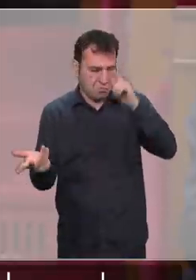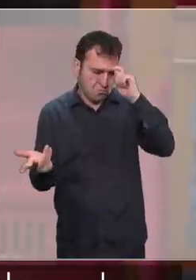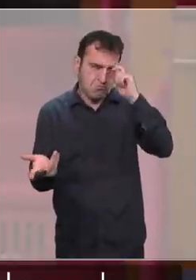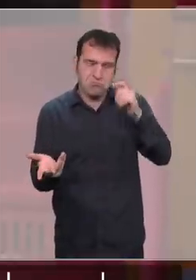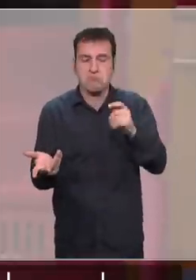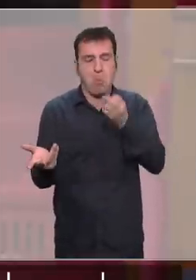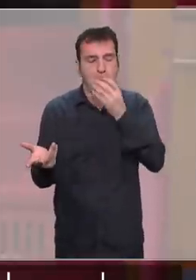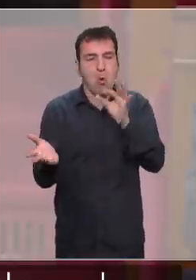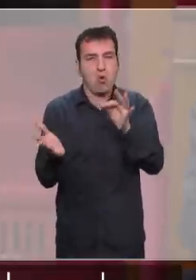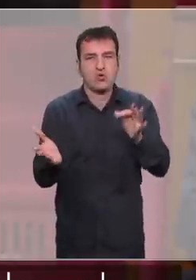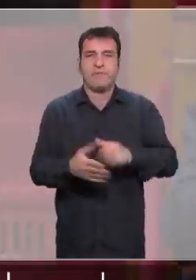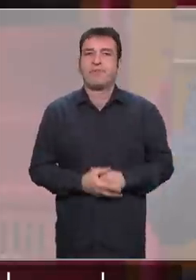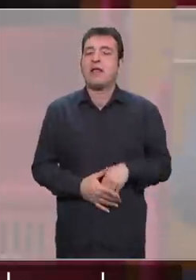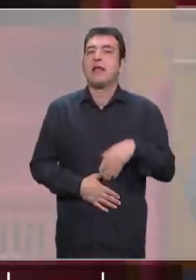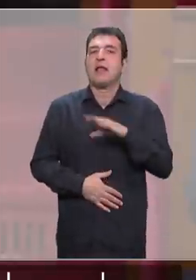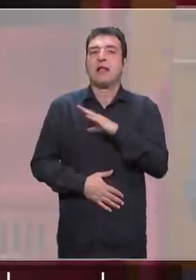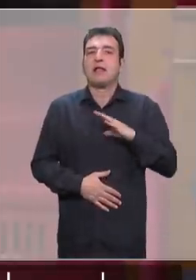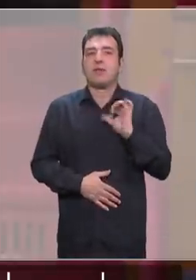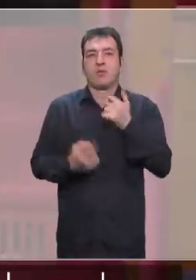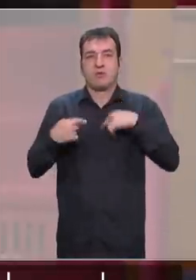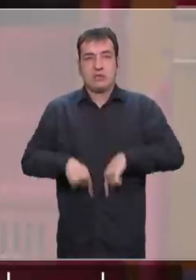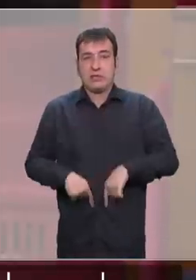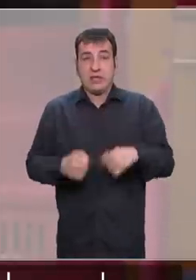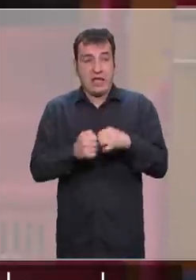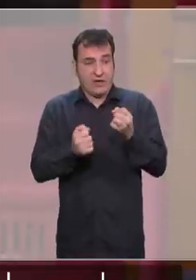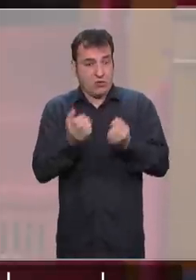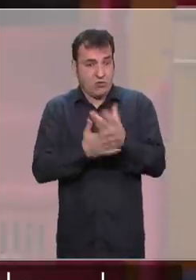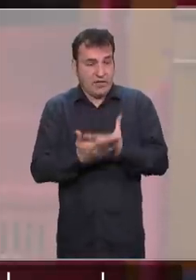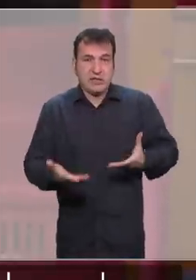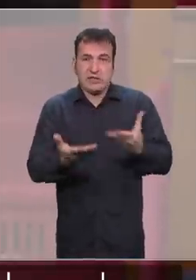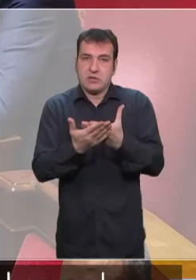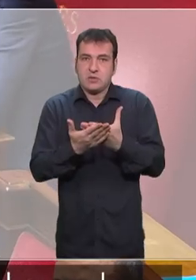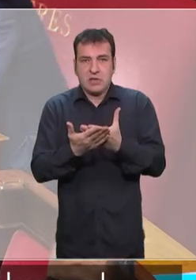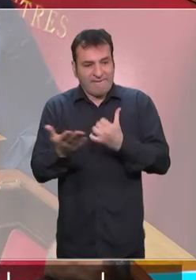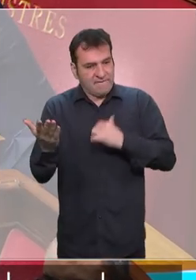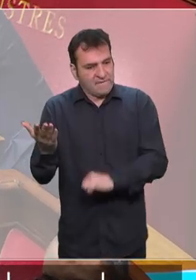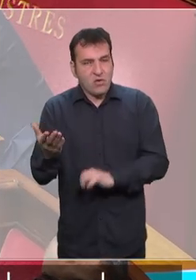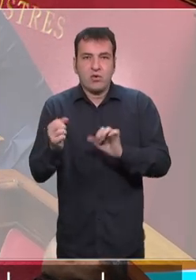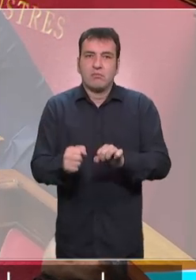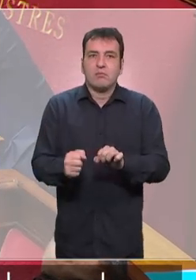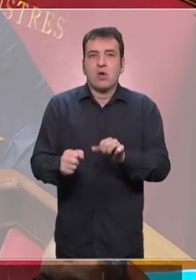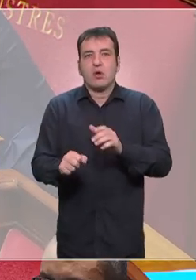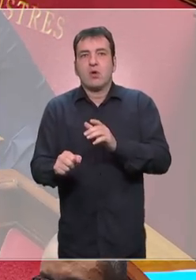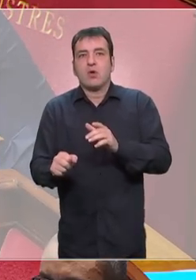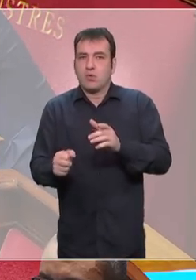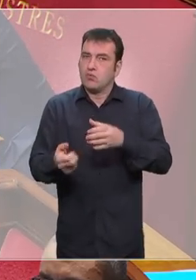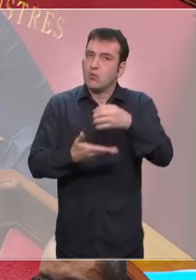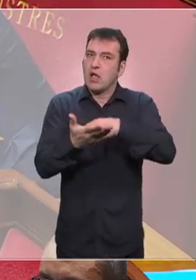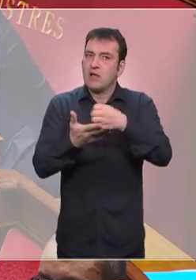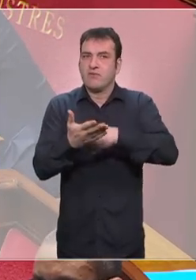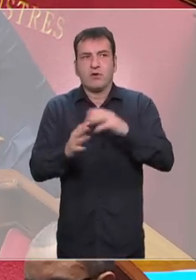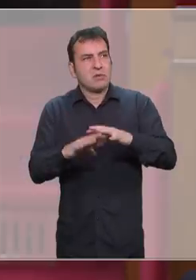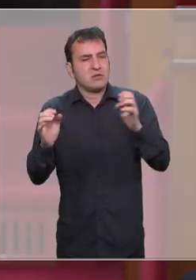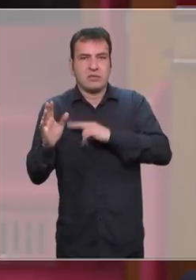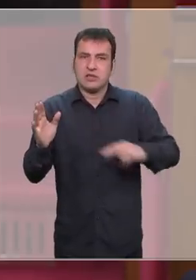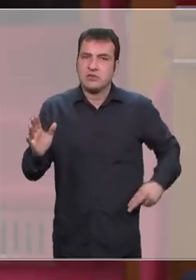la Première Ministre, face à cette nouvelle donne critique, pourriez-vous indiquer à la représentation nationale quelles sont les mesures que le gouvernement compte mettre en